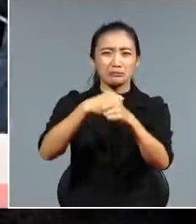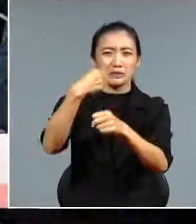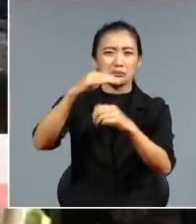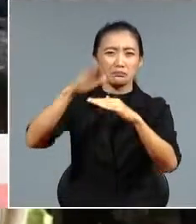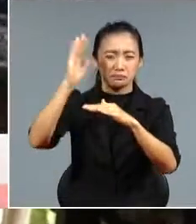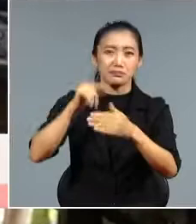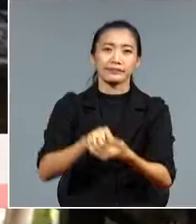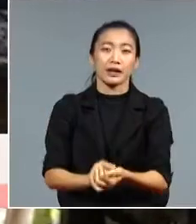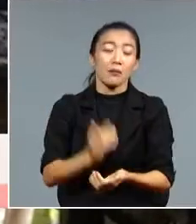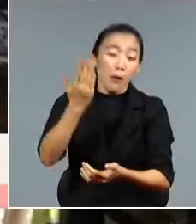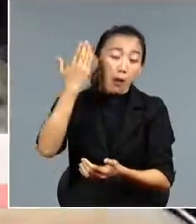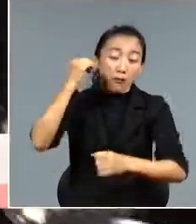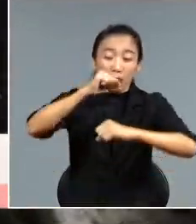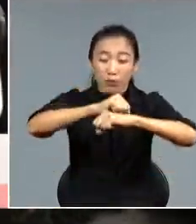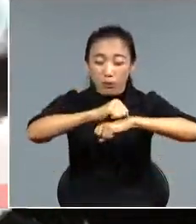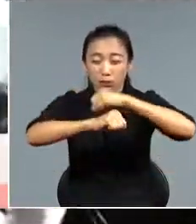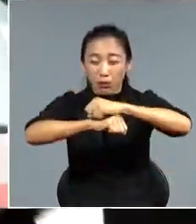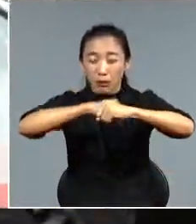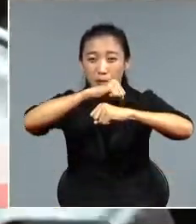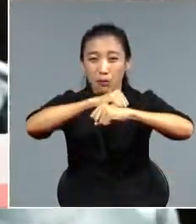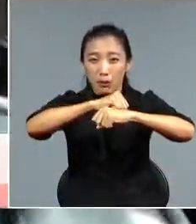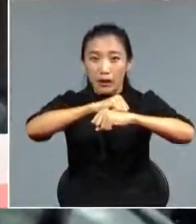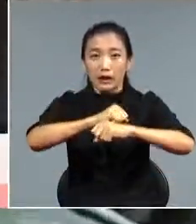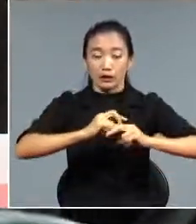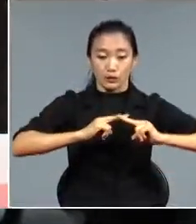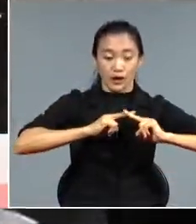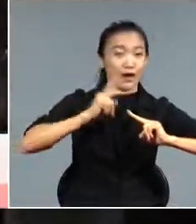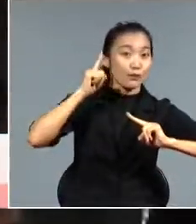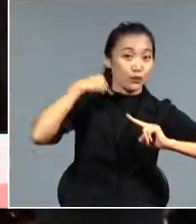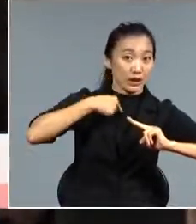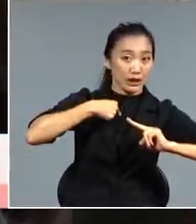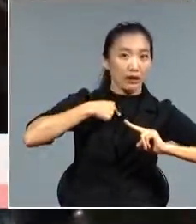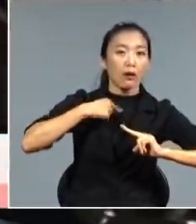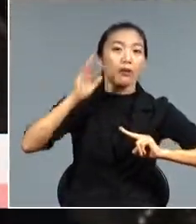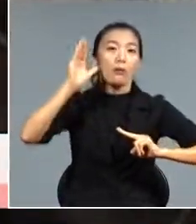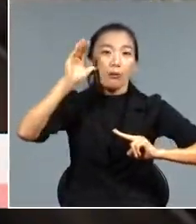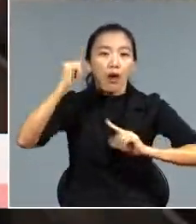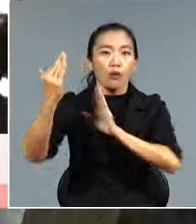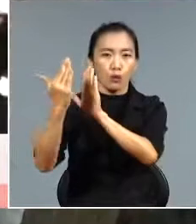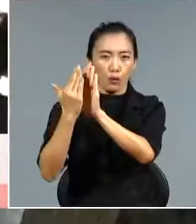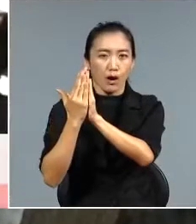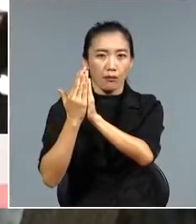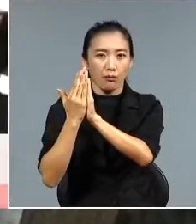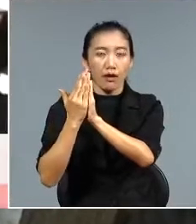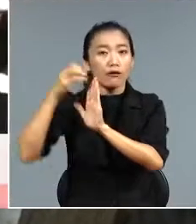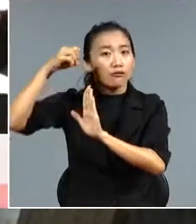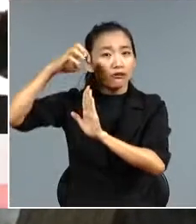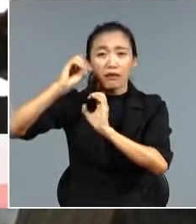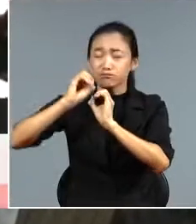ณป้าคนนี้อยู่กับคุณพ่อนะ ฮะ ไม่มีไฟฟ้าใช ้อ ยู่แบบนี้คุณผู้ชม